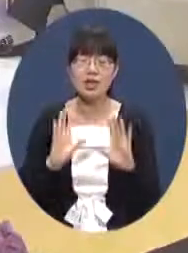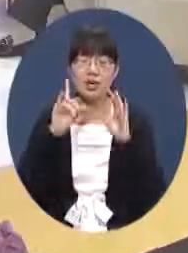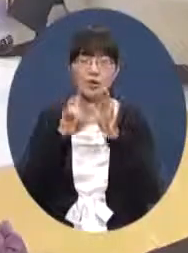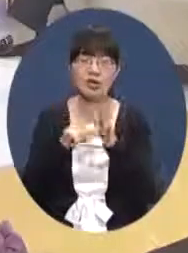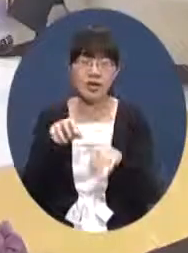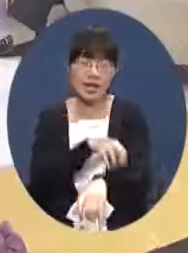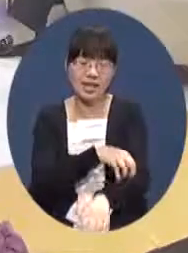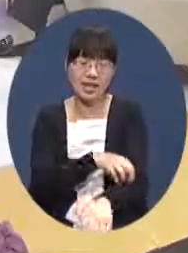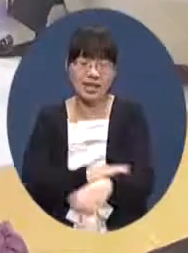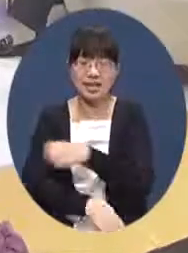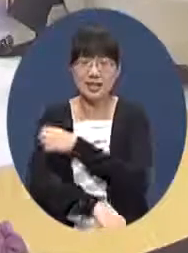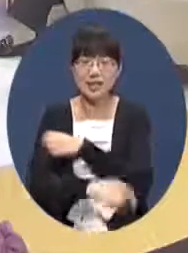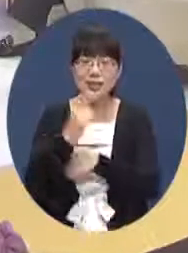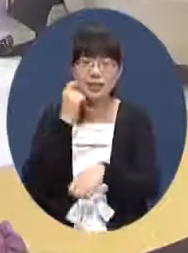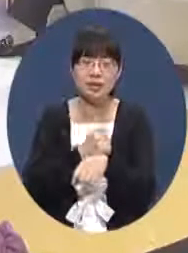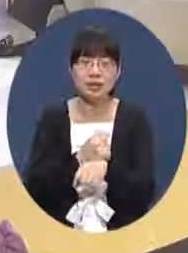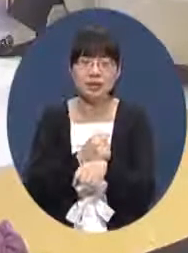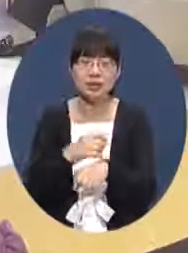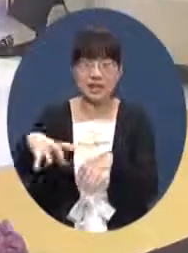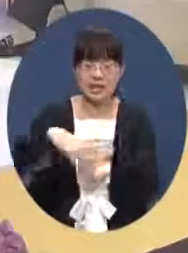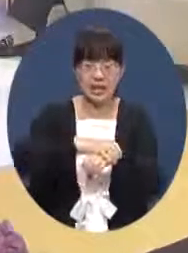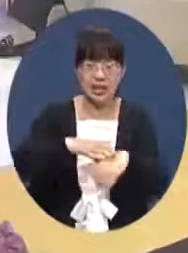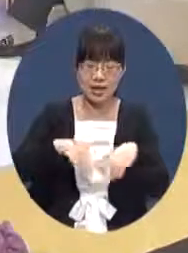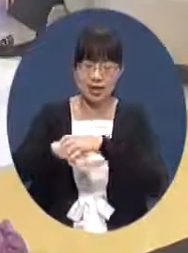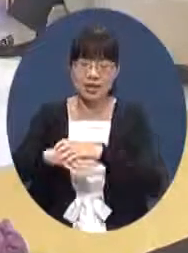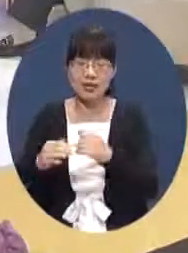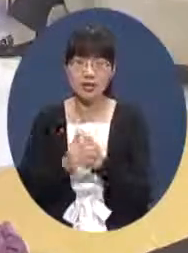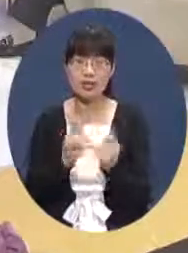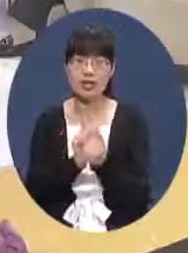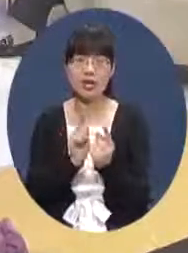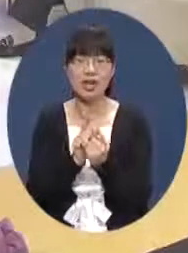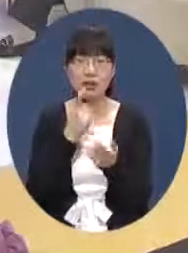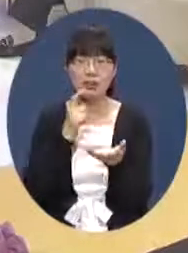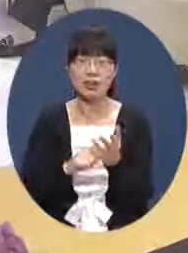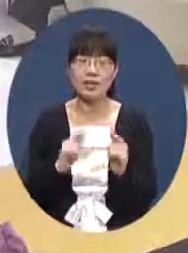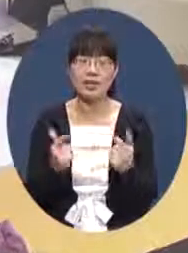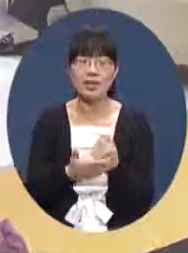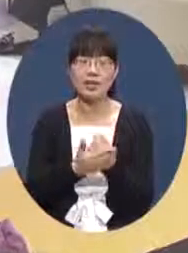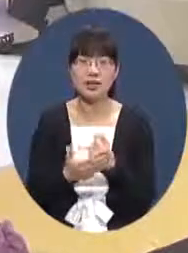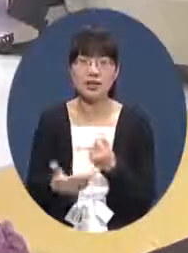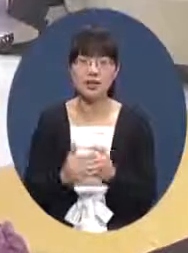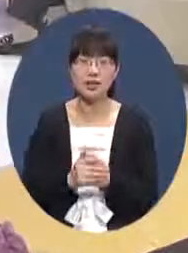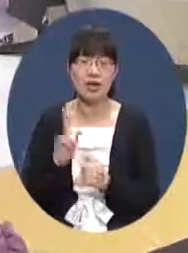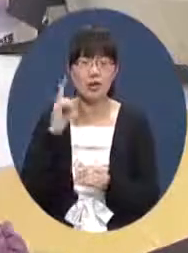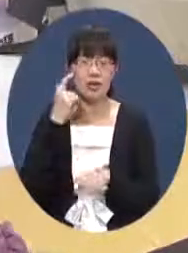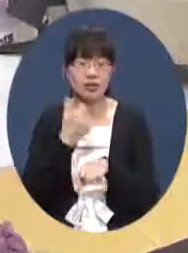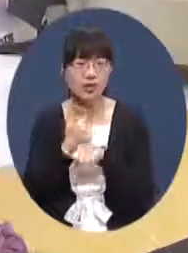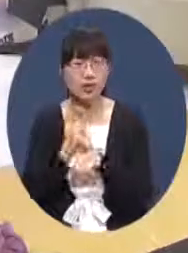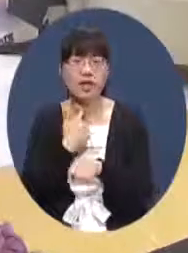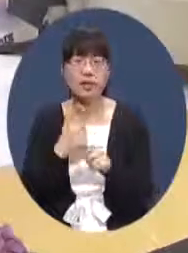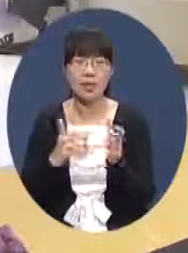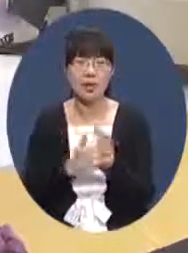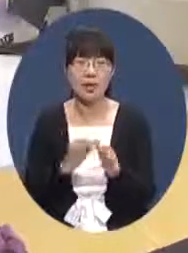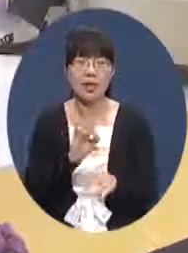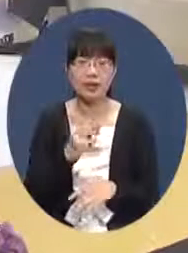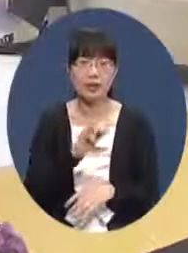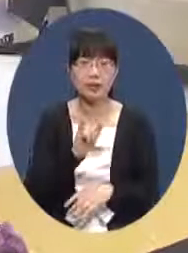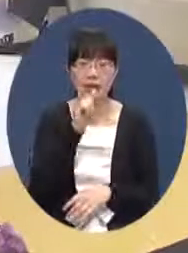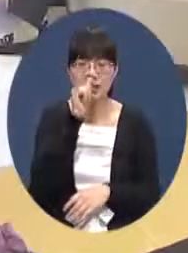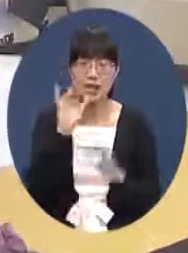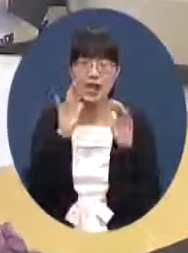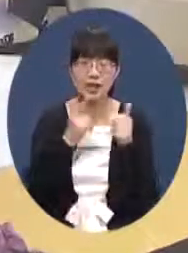때 긁지 못하게 장갑 끼워놓고 이런 것 때문에 접촉하기가 좀 어렵죠. 그래서 많은 이제 어떤 연구를 한번 해봤어요. 아토피 있는